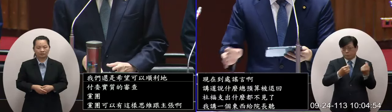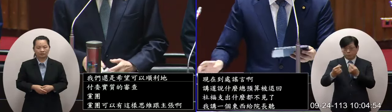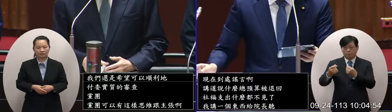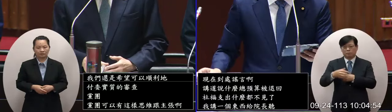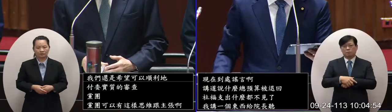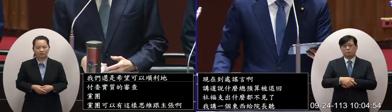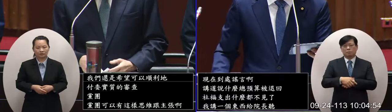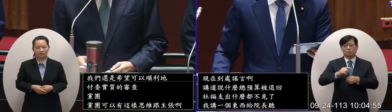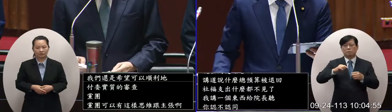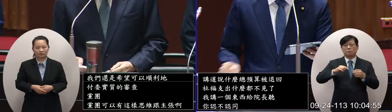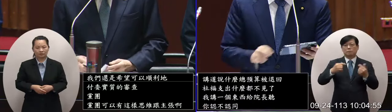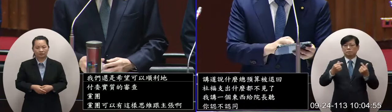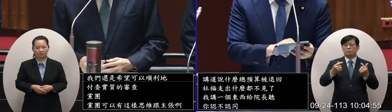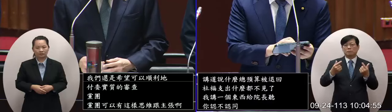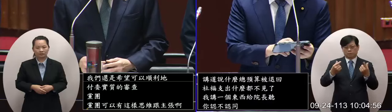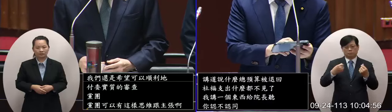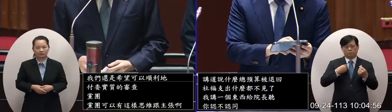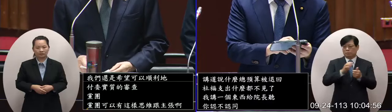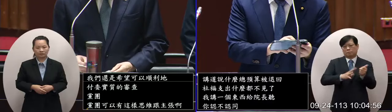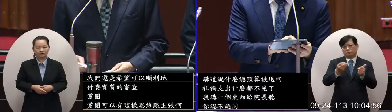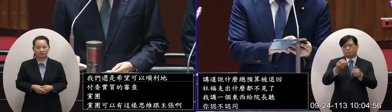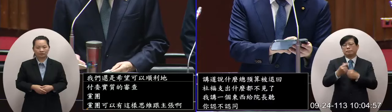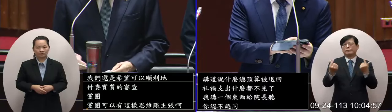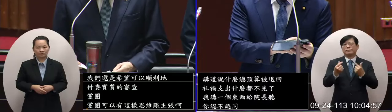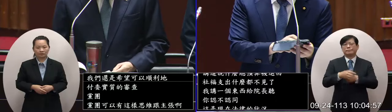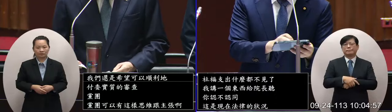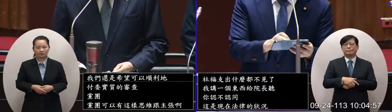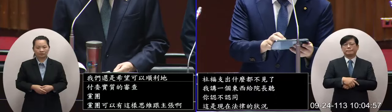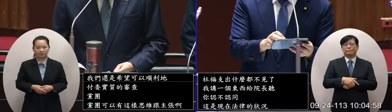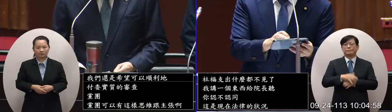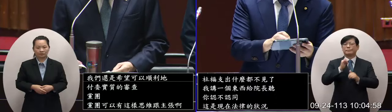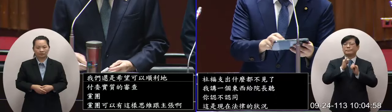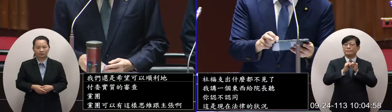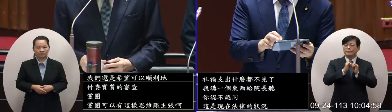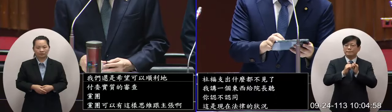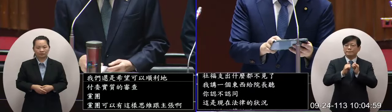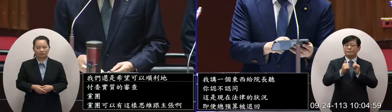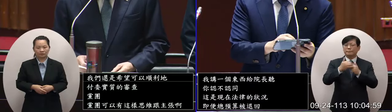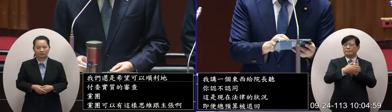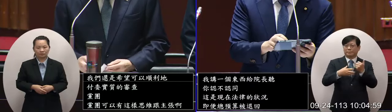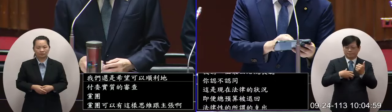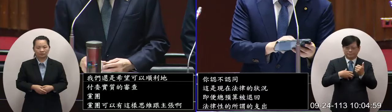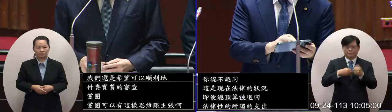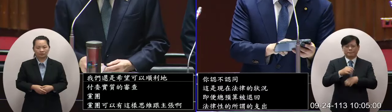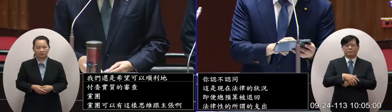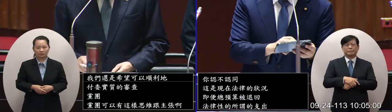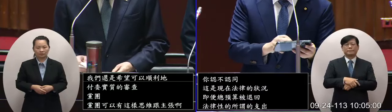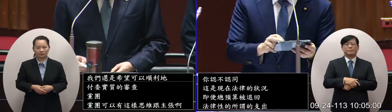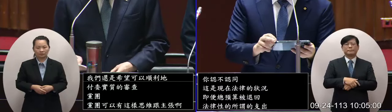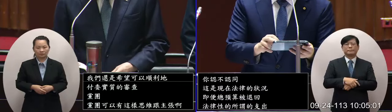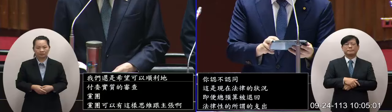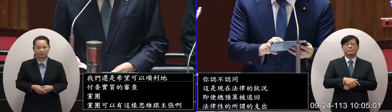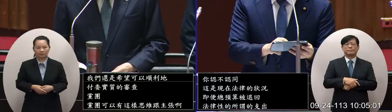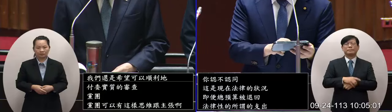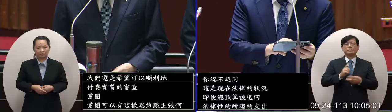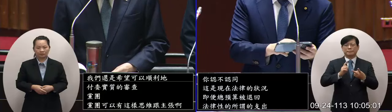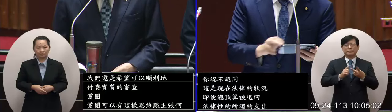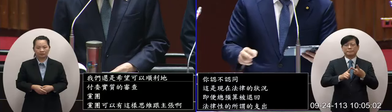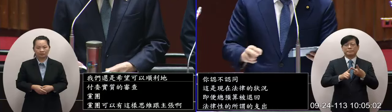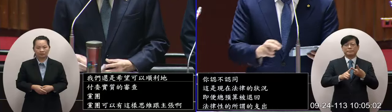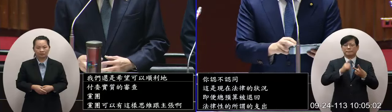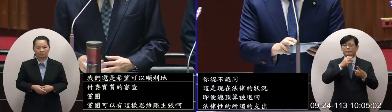法律义务支出哈，其实也是不受影响，包括社会保险哈，包括